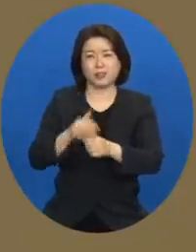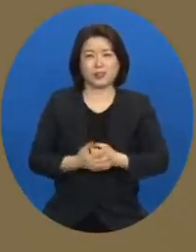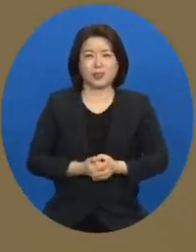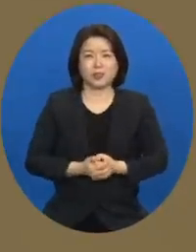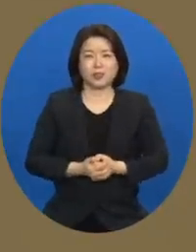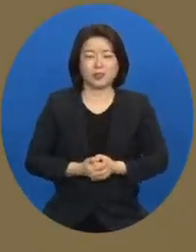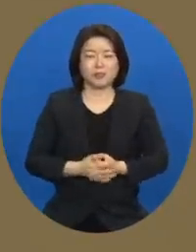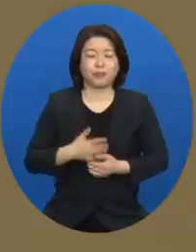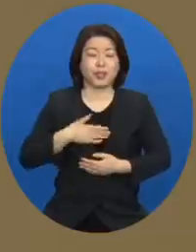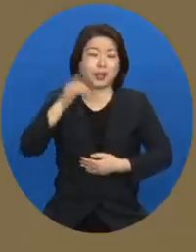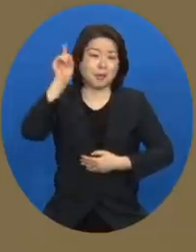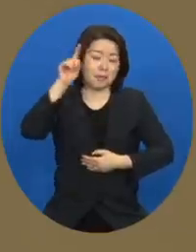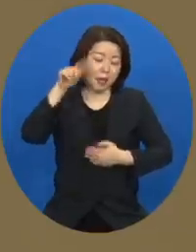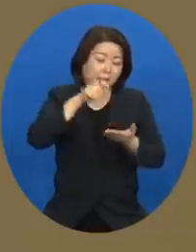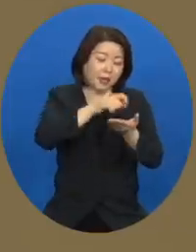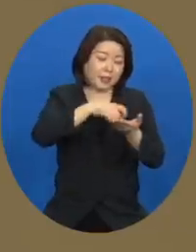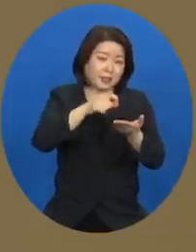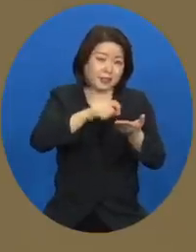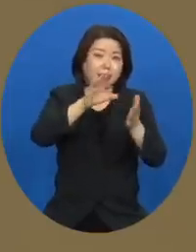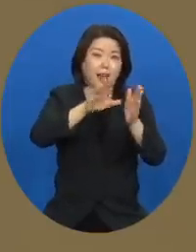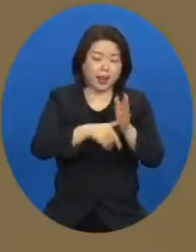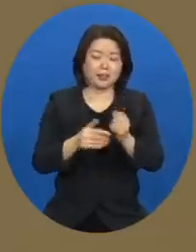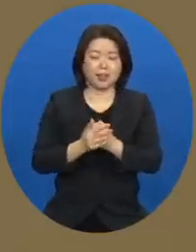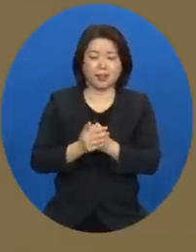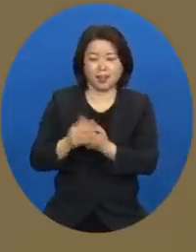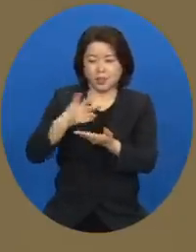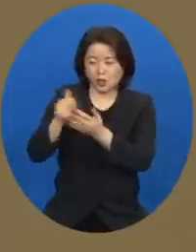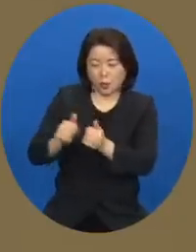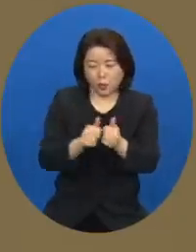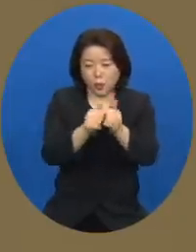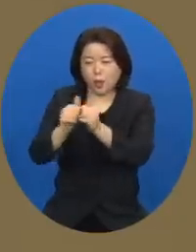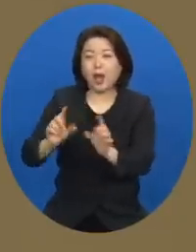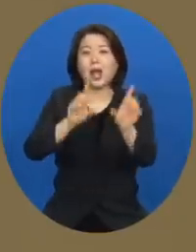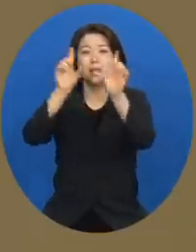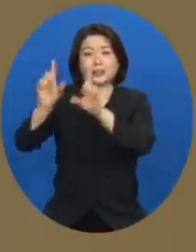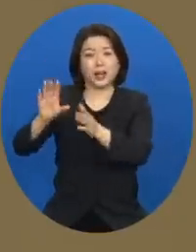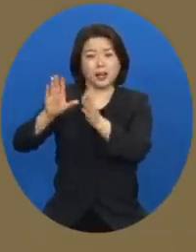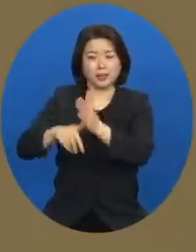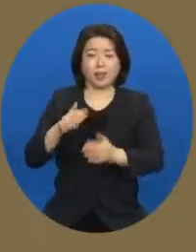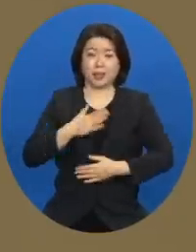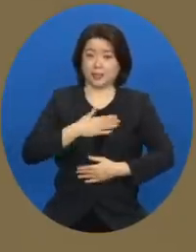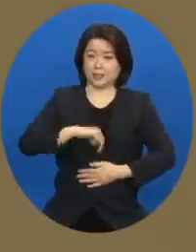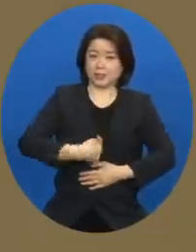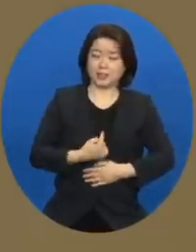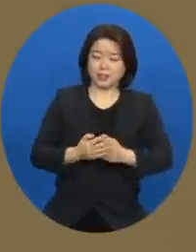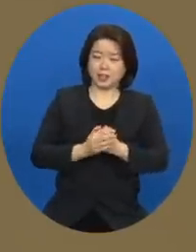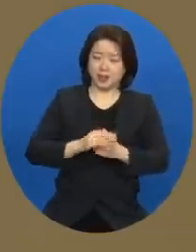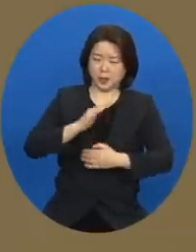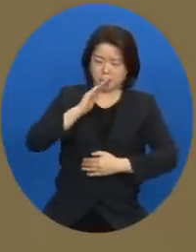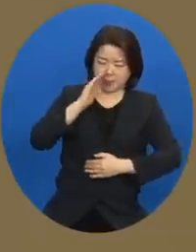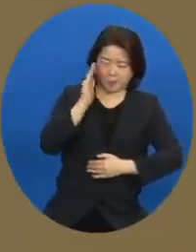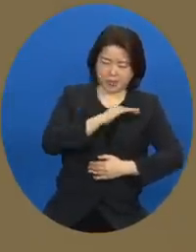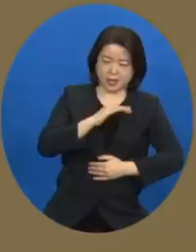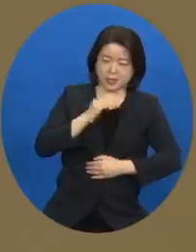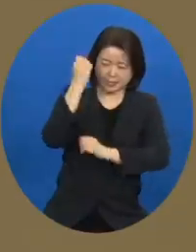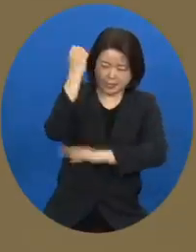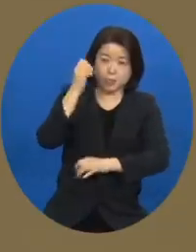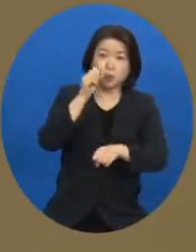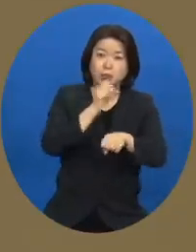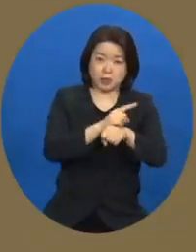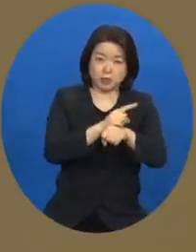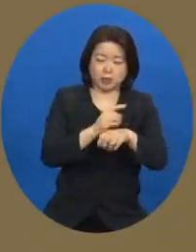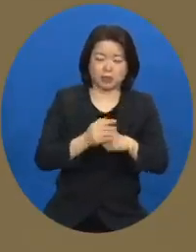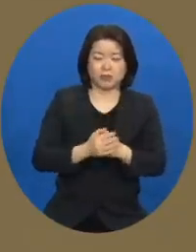매일 일기를 쓰면서 주님과 동행하는 삶을 살면서 저는 저 자신의 악한 본성,